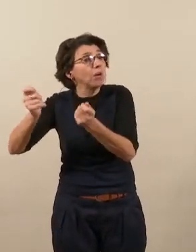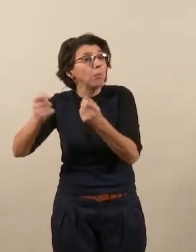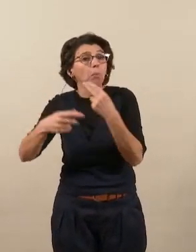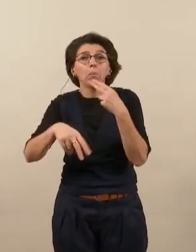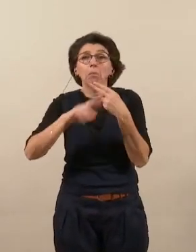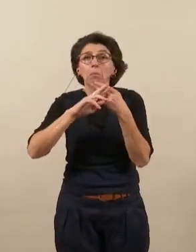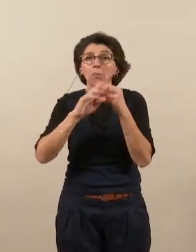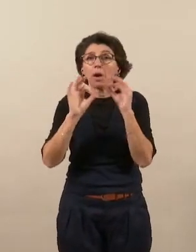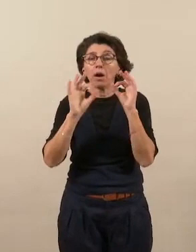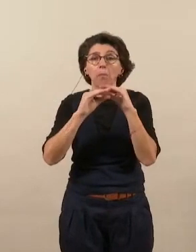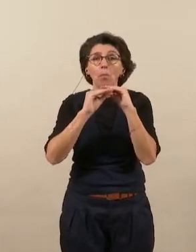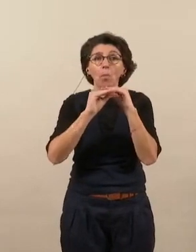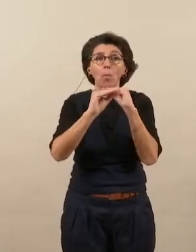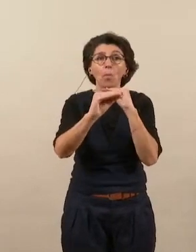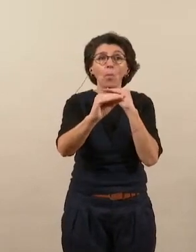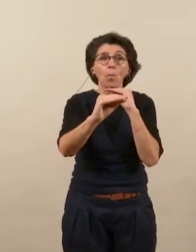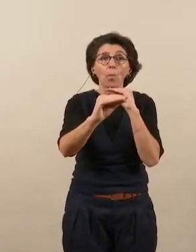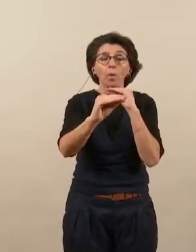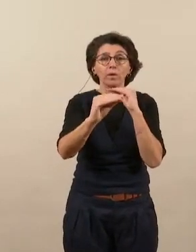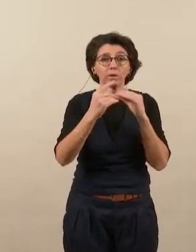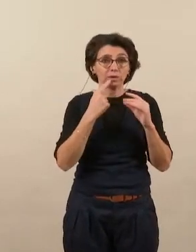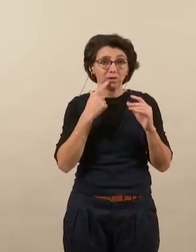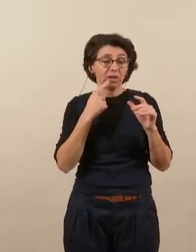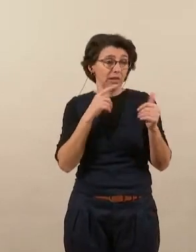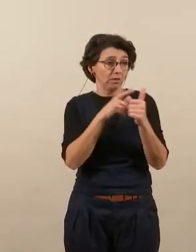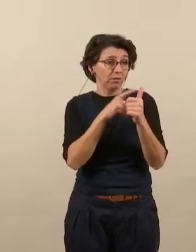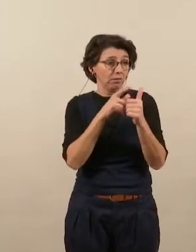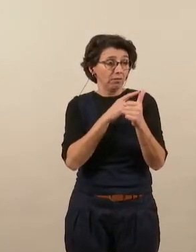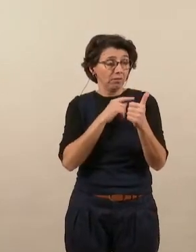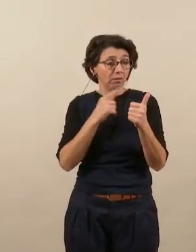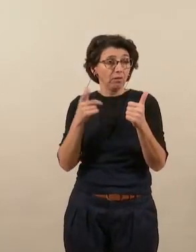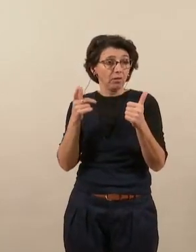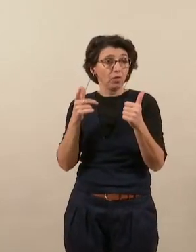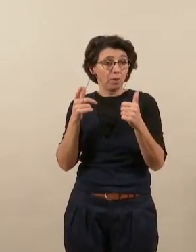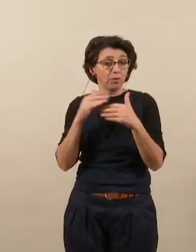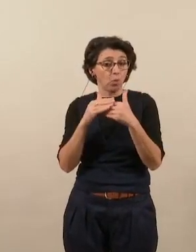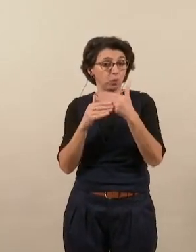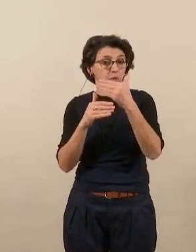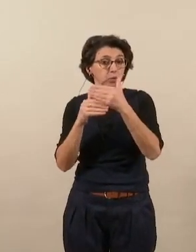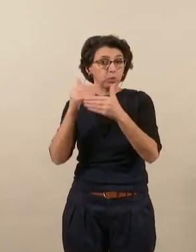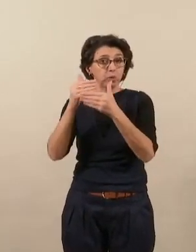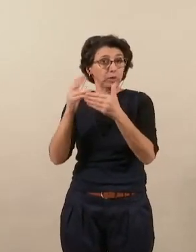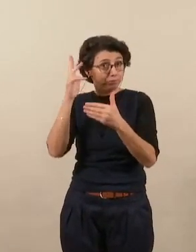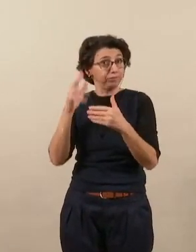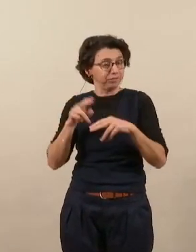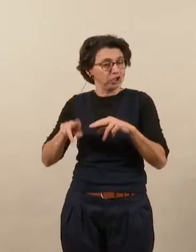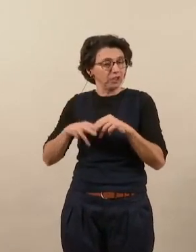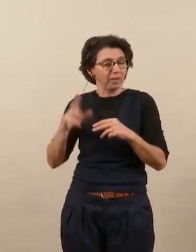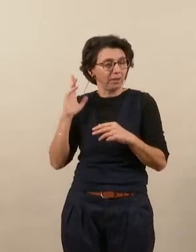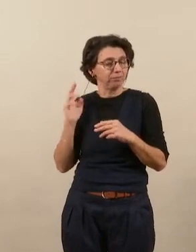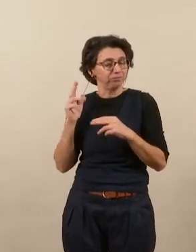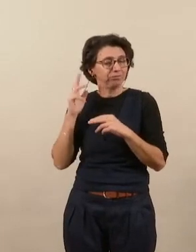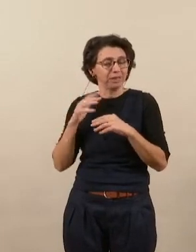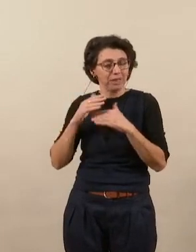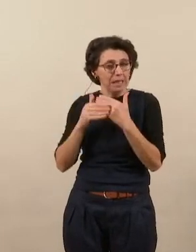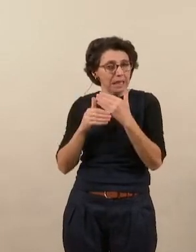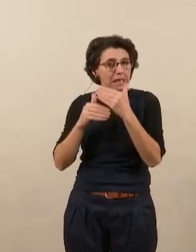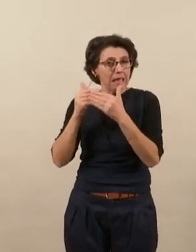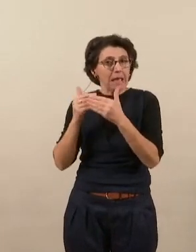n'avez pas encore d'opérateur pour cet équipement que vous avez commencé à construire, là, ça y est, c'est en chantier, que vous